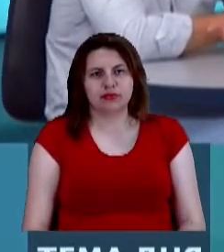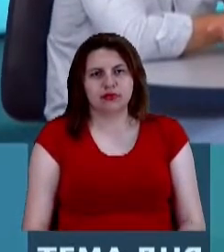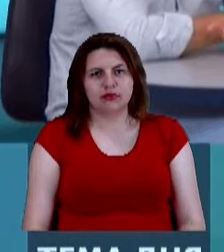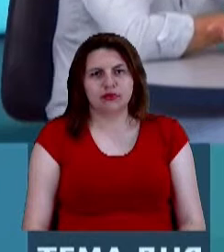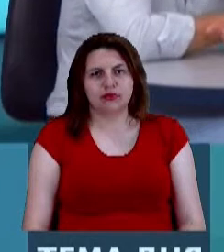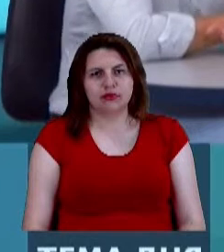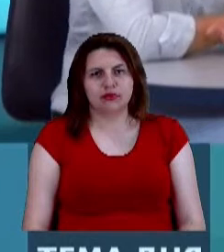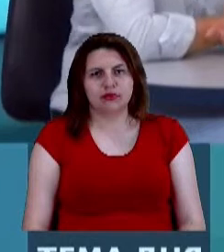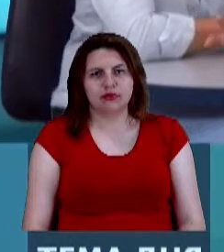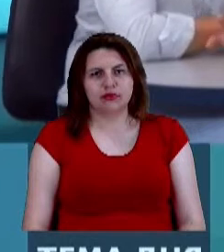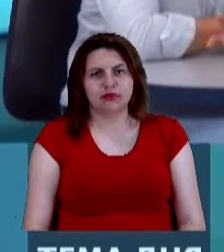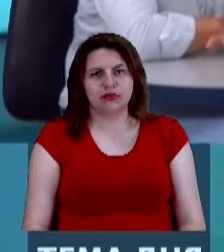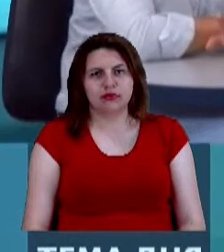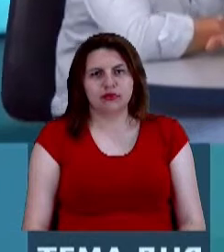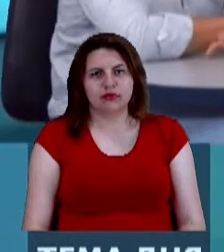безумовно